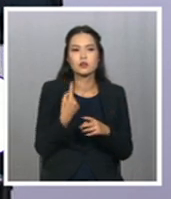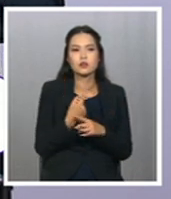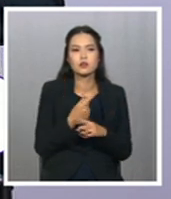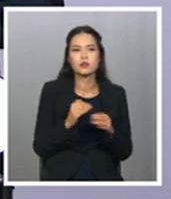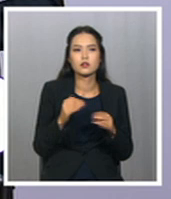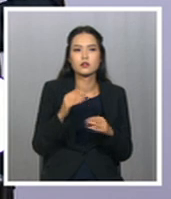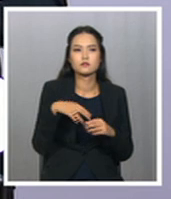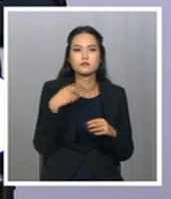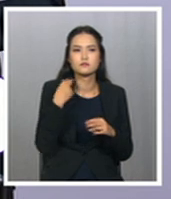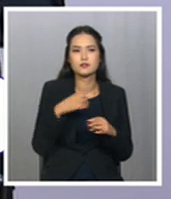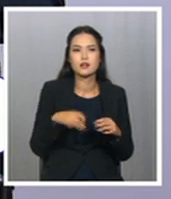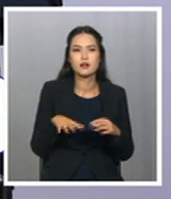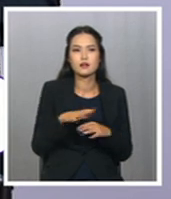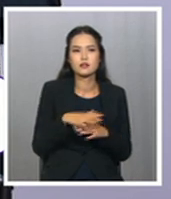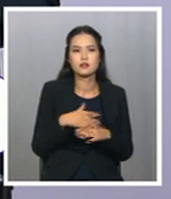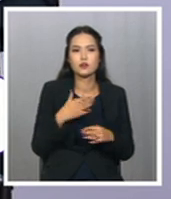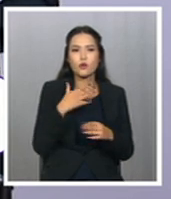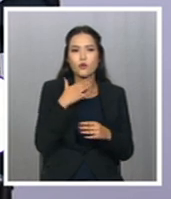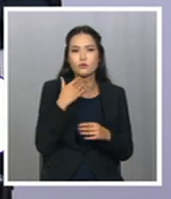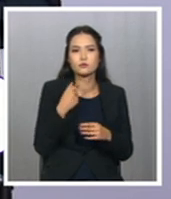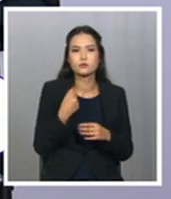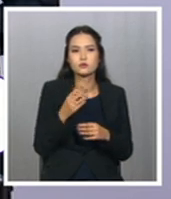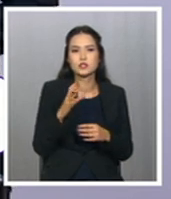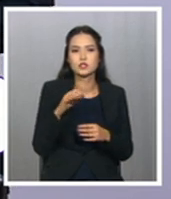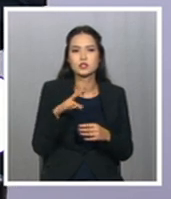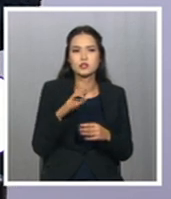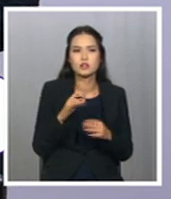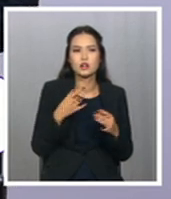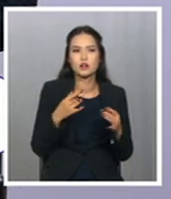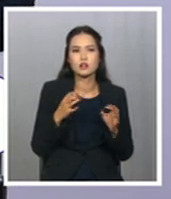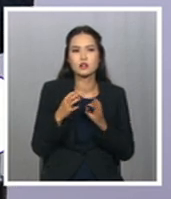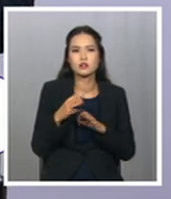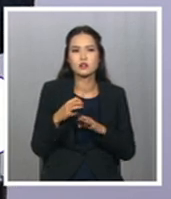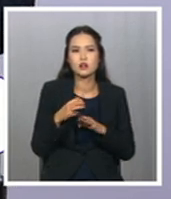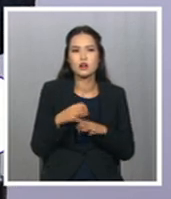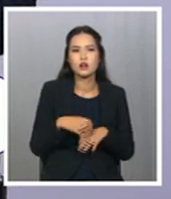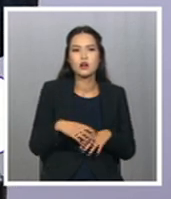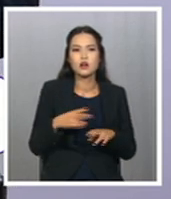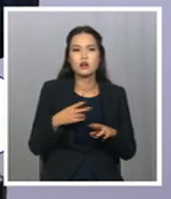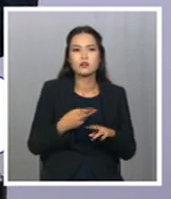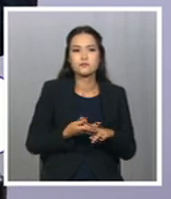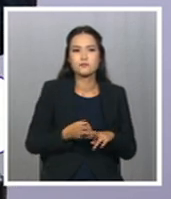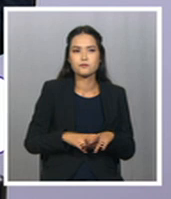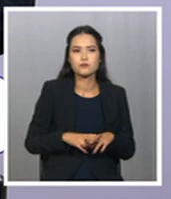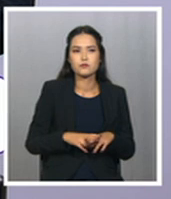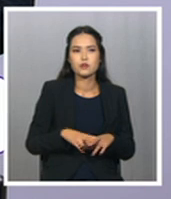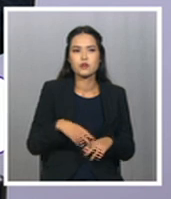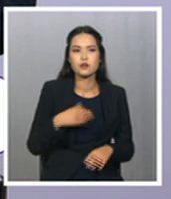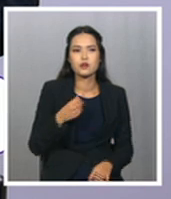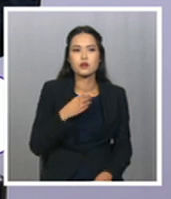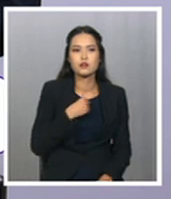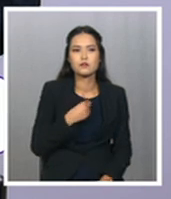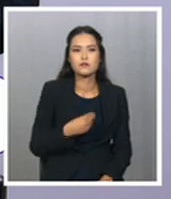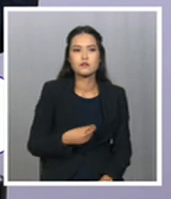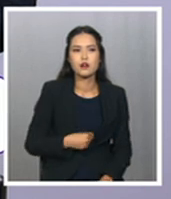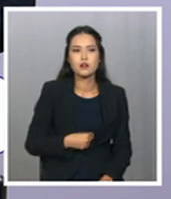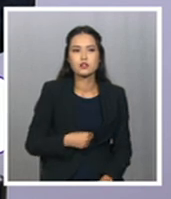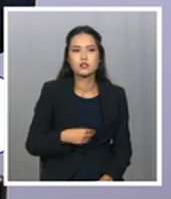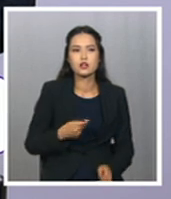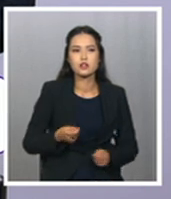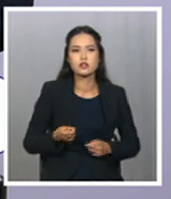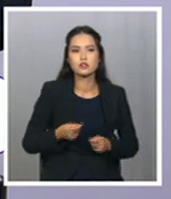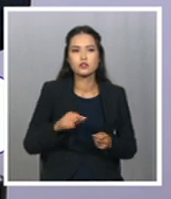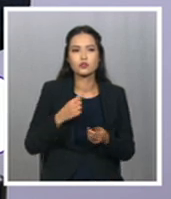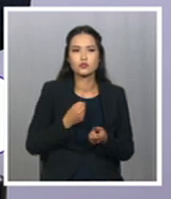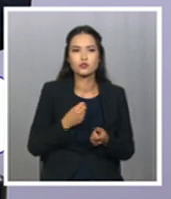келген адамдармен көбінесе тіл табыса алмауына әсер еткен болатын. Және Франклиннің жеке күтушісі үйде